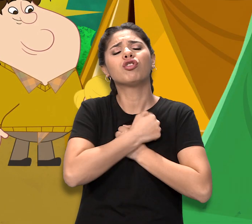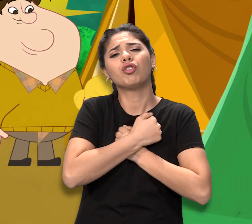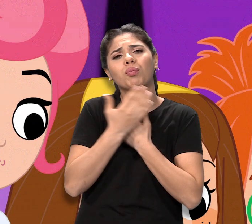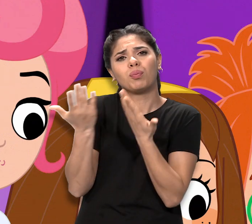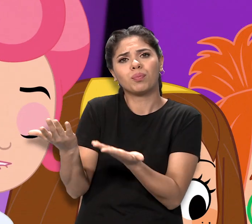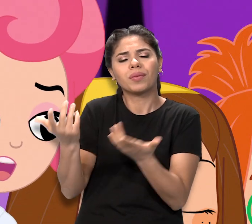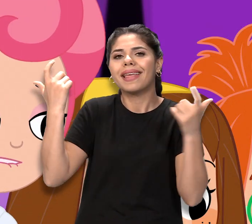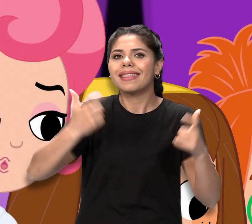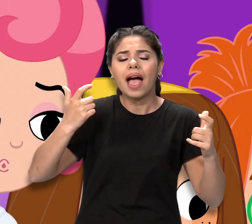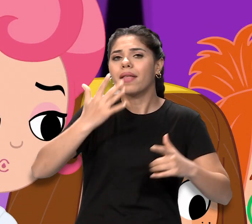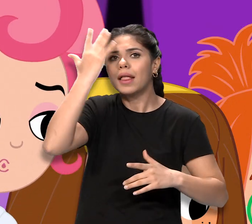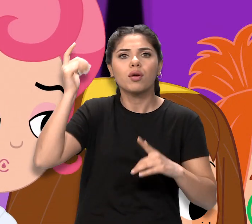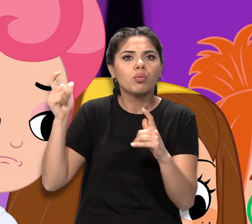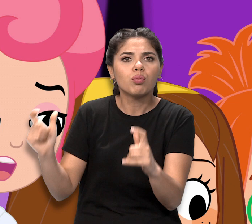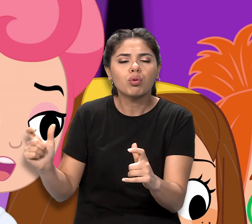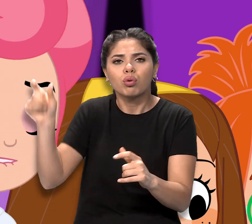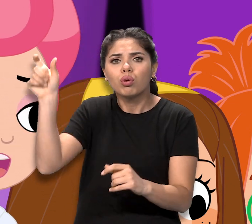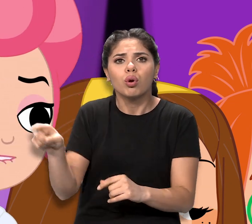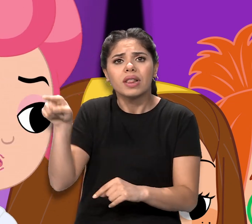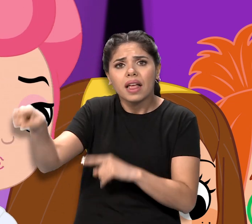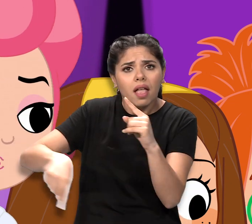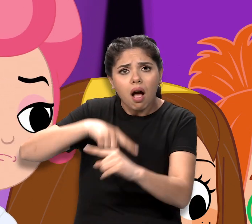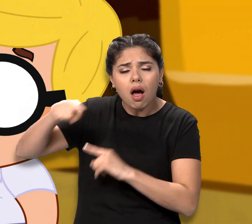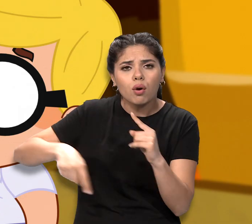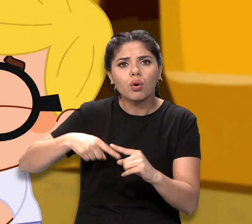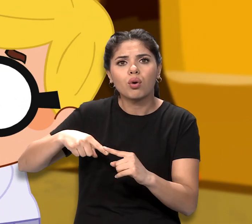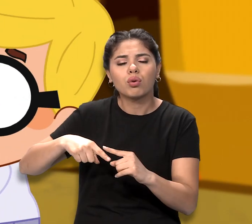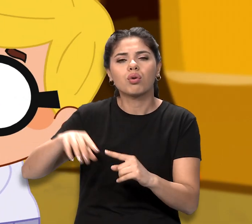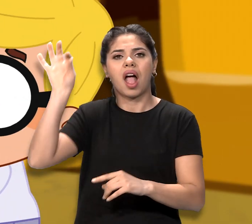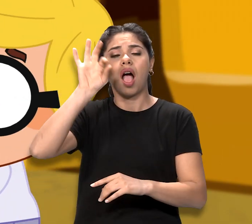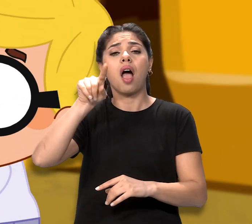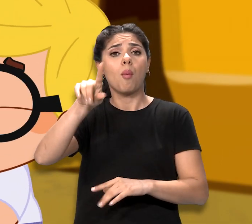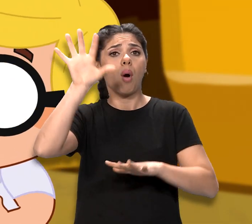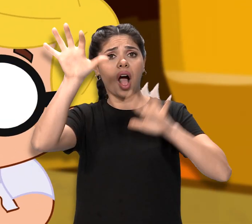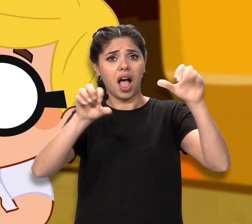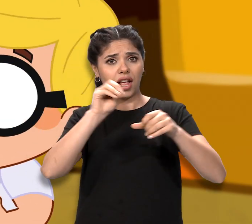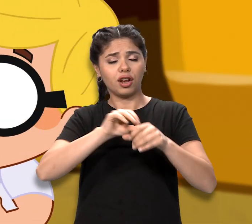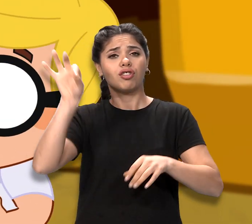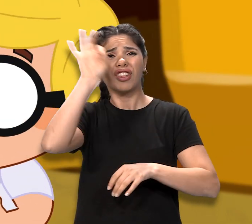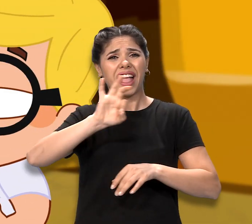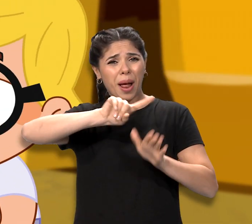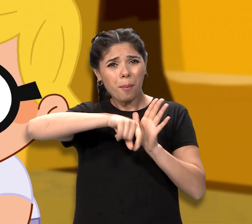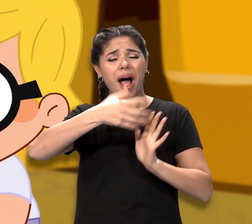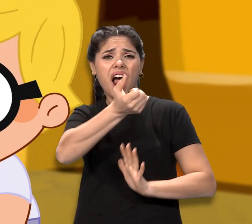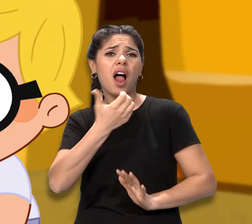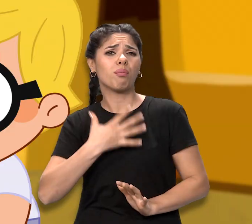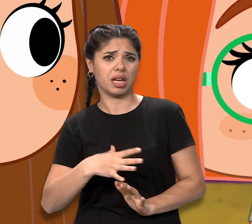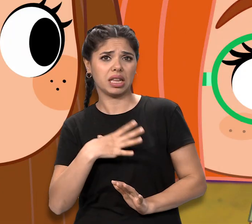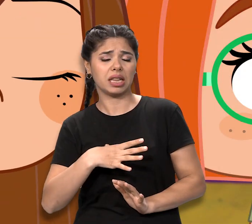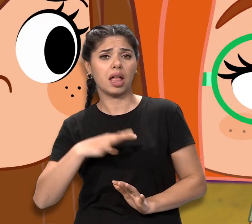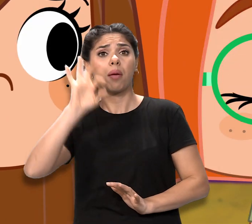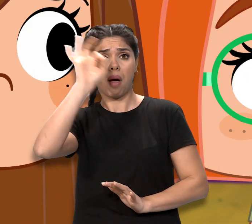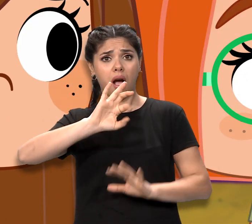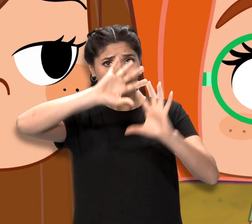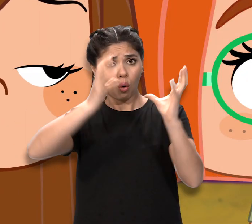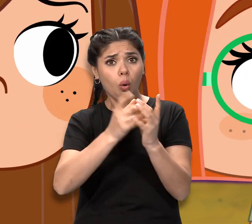Babacığım. Neredeydin Mutlu? Biz de seni arıyorduk. Ayılar için arı kovanından bal almak istemiştim.